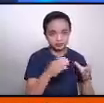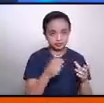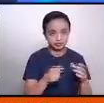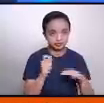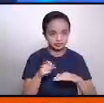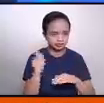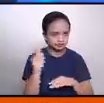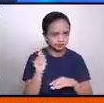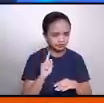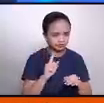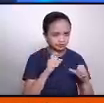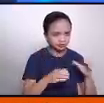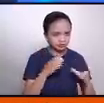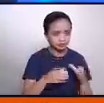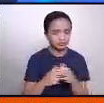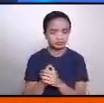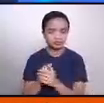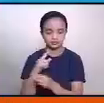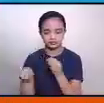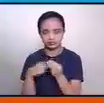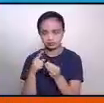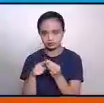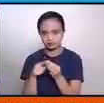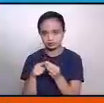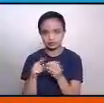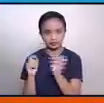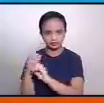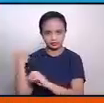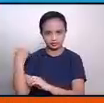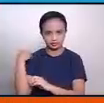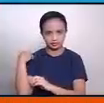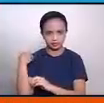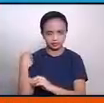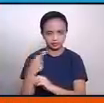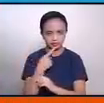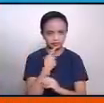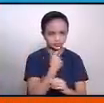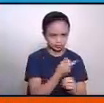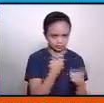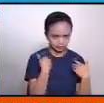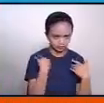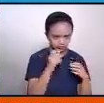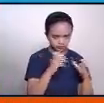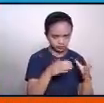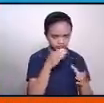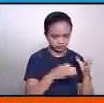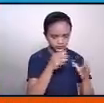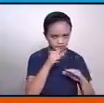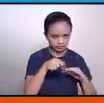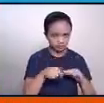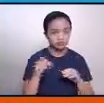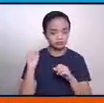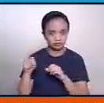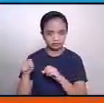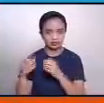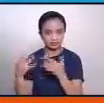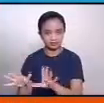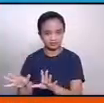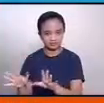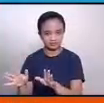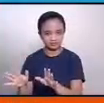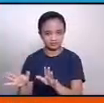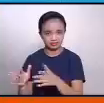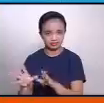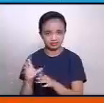po itong kaso na hindi pa na-dismiss? Yung sa ano po, ay wala pa po. Yung, sabi niya meron daw nasa korte na raw. Yun po yung na-dismiss po, yung